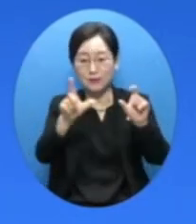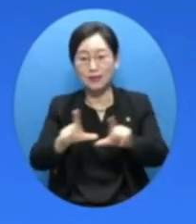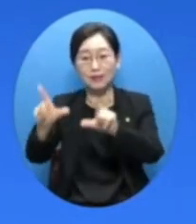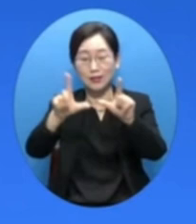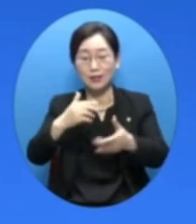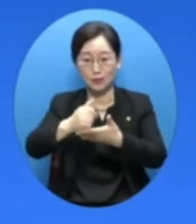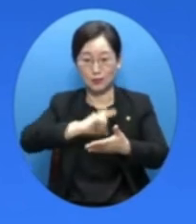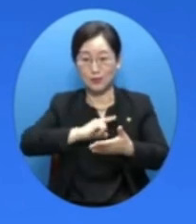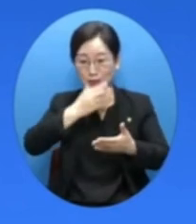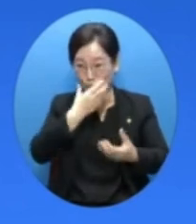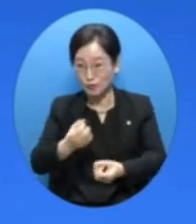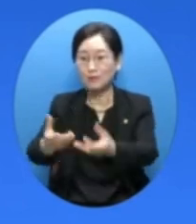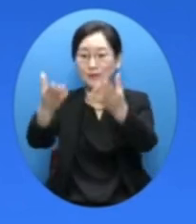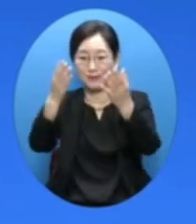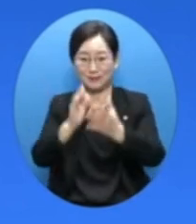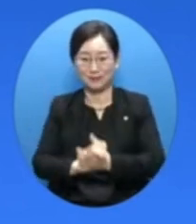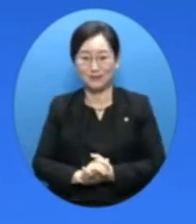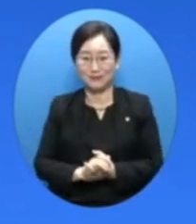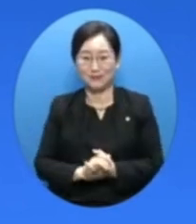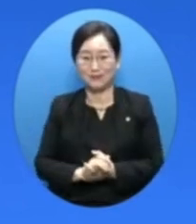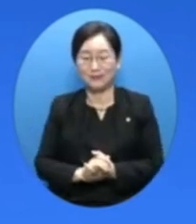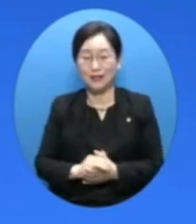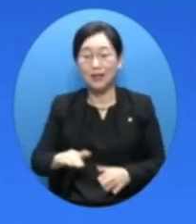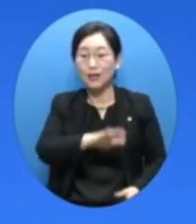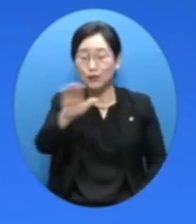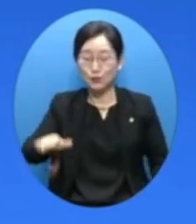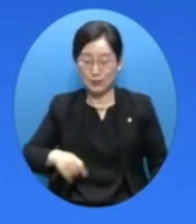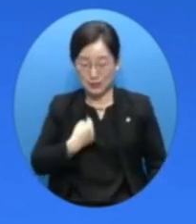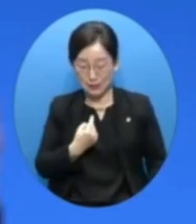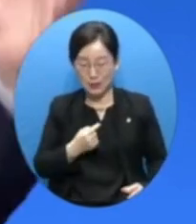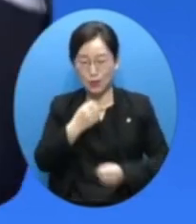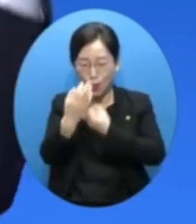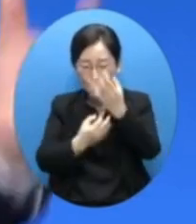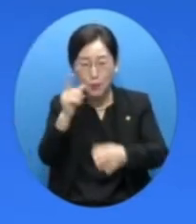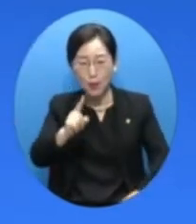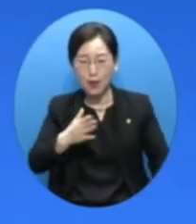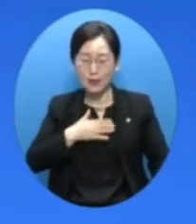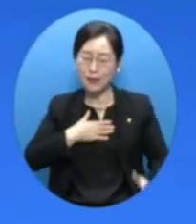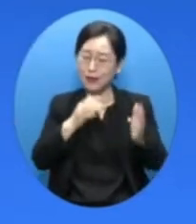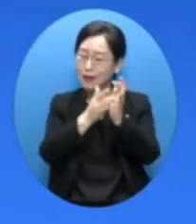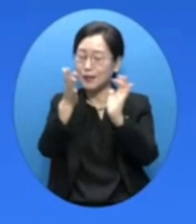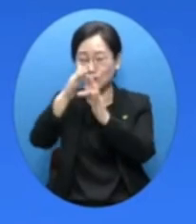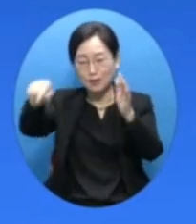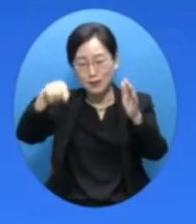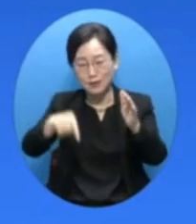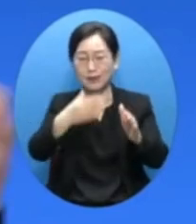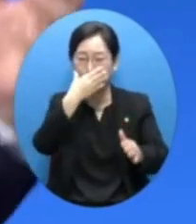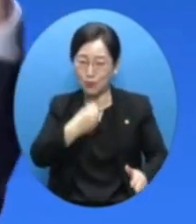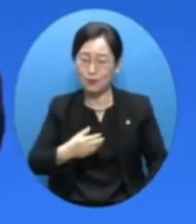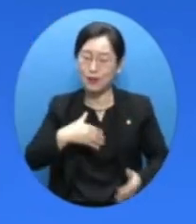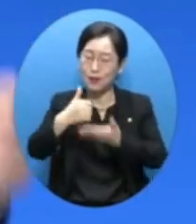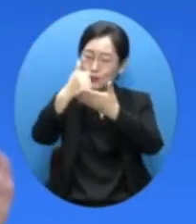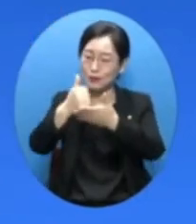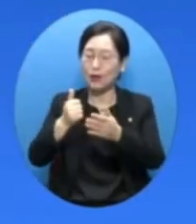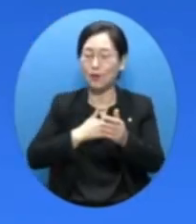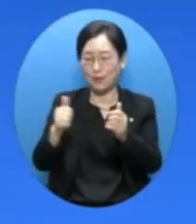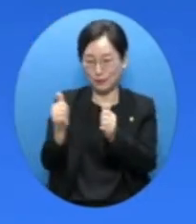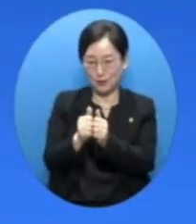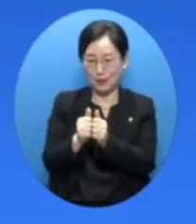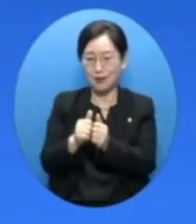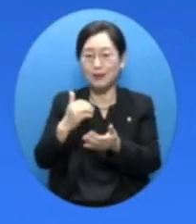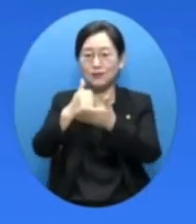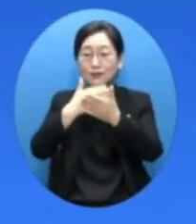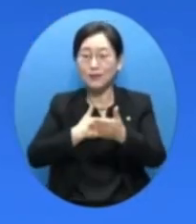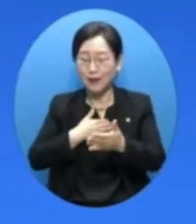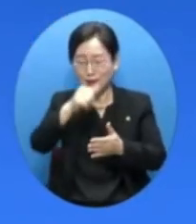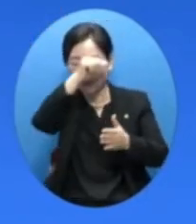되시기를 주님의 이름으로 축원합니다. 우리 늘 자신이 고백해야 됩니다. 나는 예수님 안에서 행복합니다. 주님이 나와 함께 하십니다. 주님이